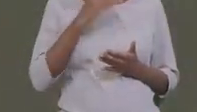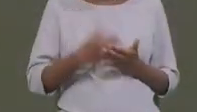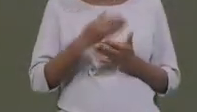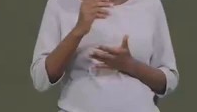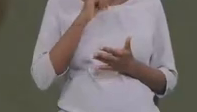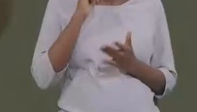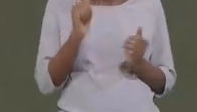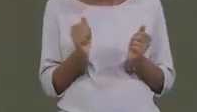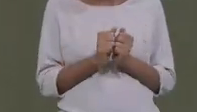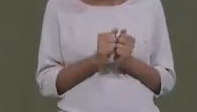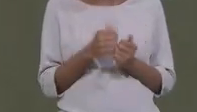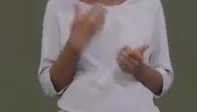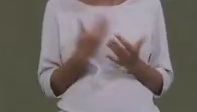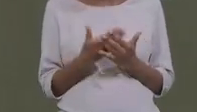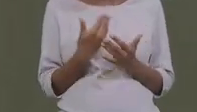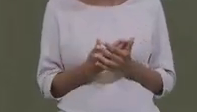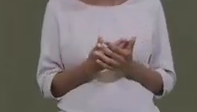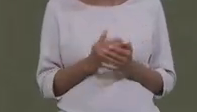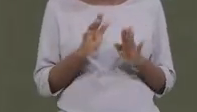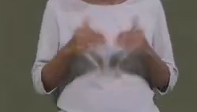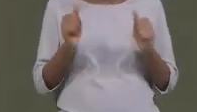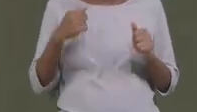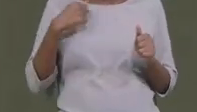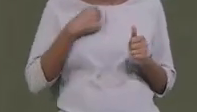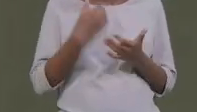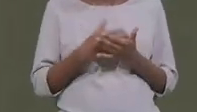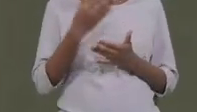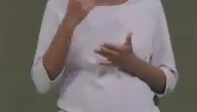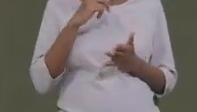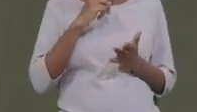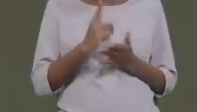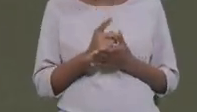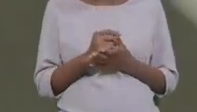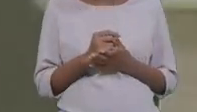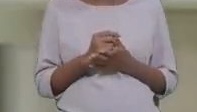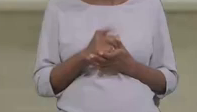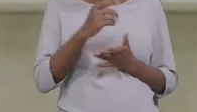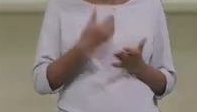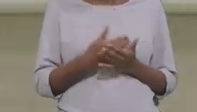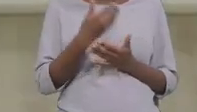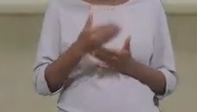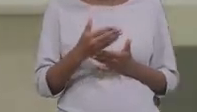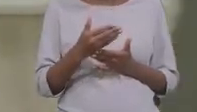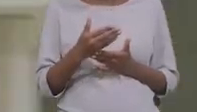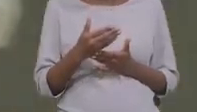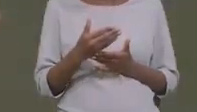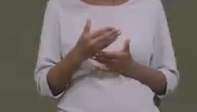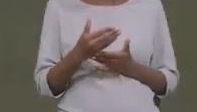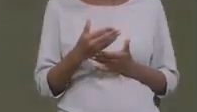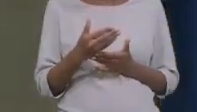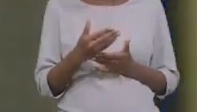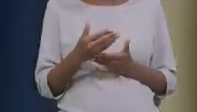Nous n'achetons pas avec l'argent. Comment acheter la vérité? Acquérir la